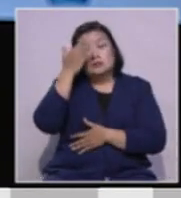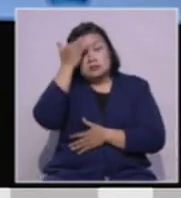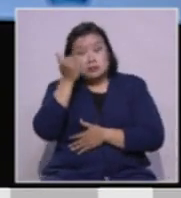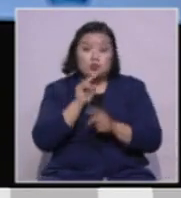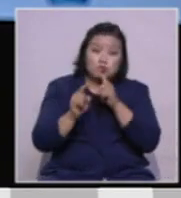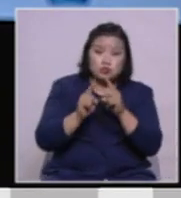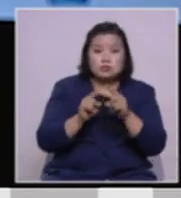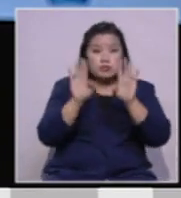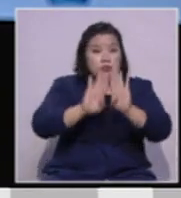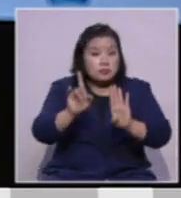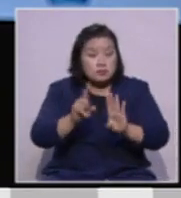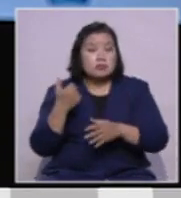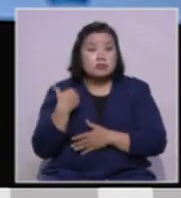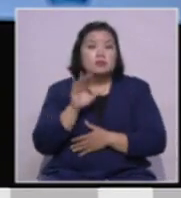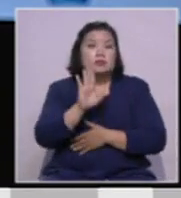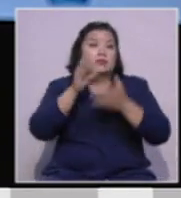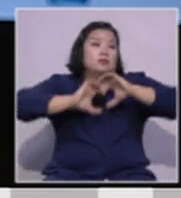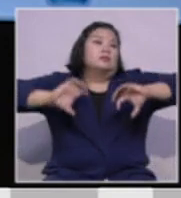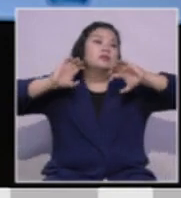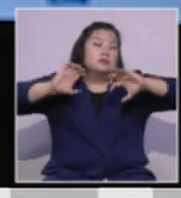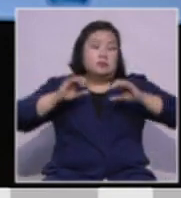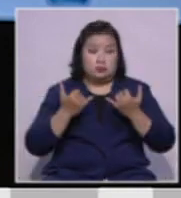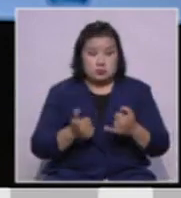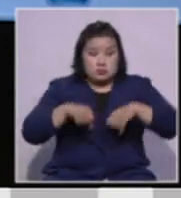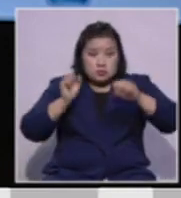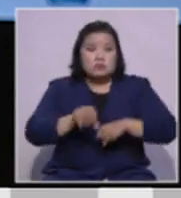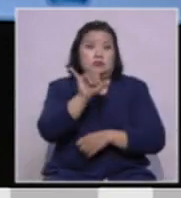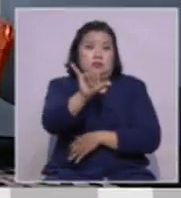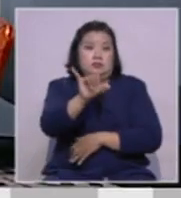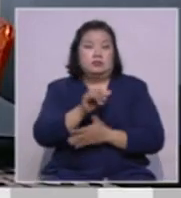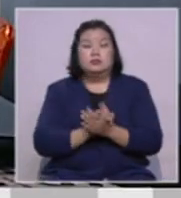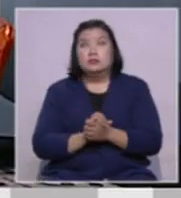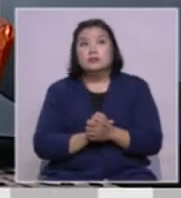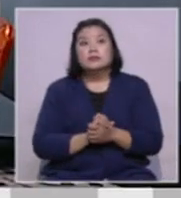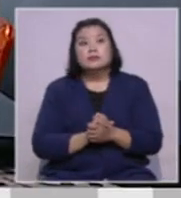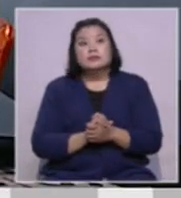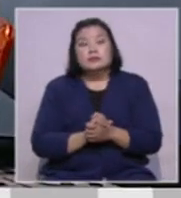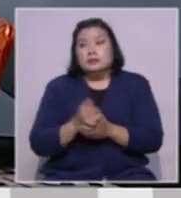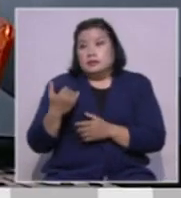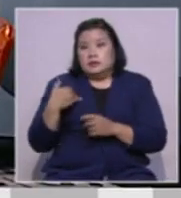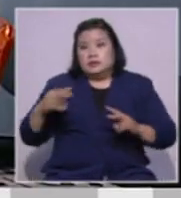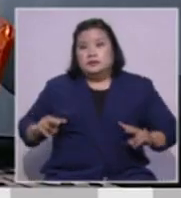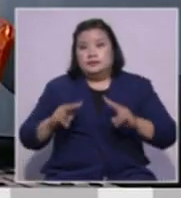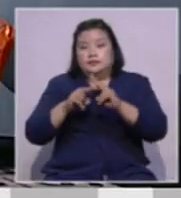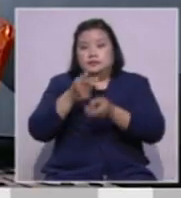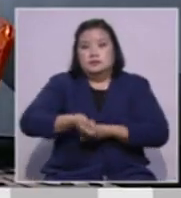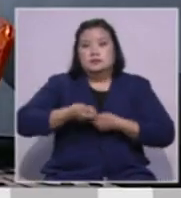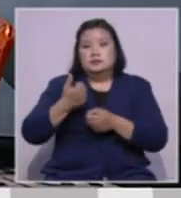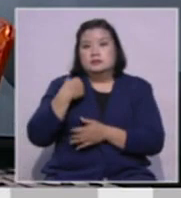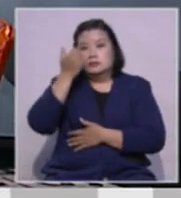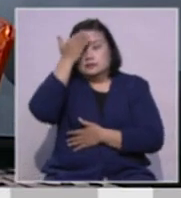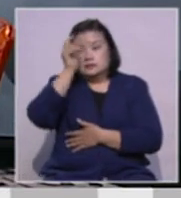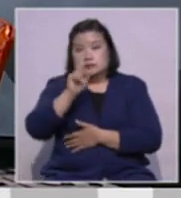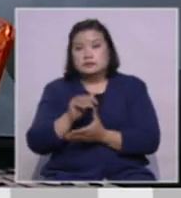บายจะเป็นยังไงนะครับแล้วก็ยังไม่ค่อยชัดเจนเท่าไหร่ ผมมีข้อมูลจากรายงานข่าวของกระทรวงเกษตรอยู่ที่สุรพูดมาเนี่ยเขาบอก